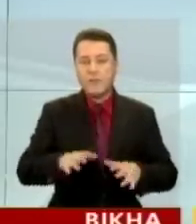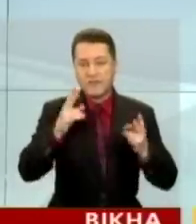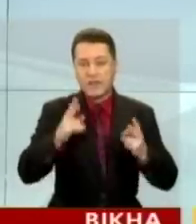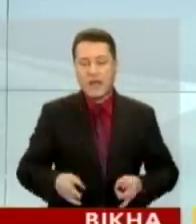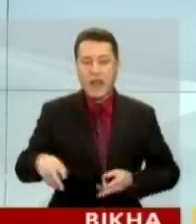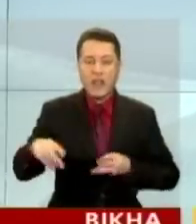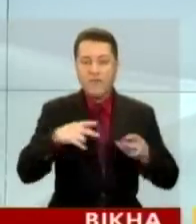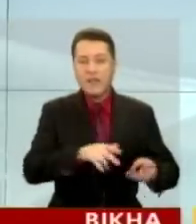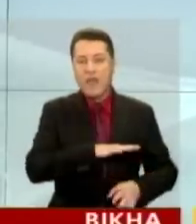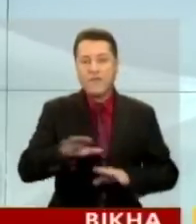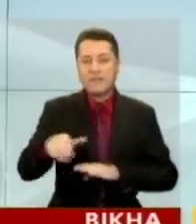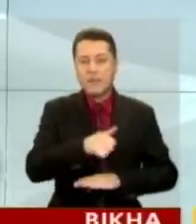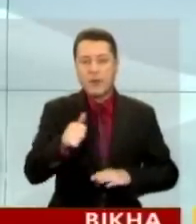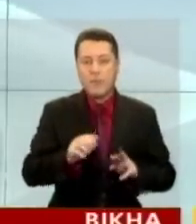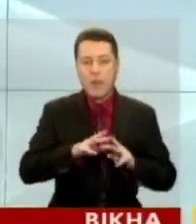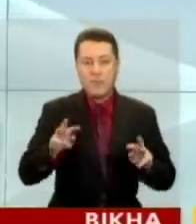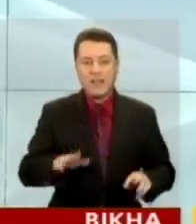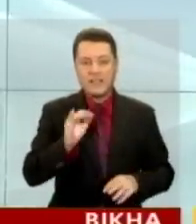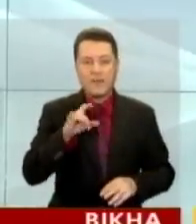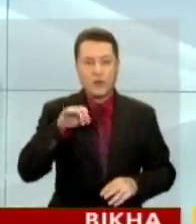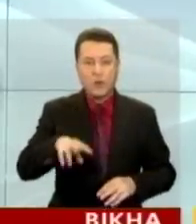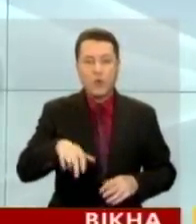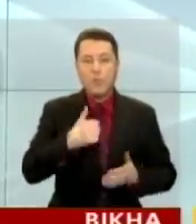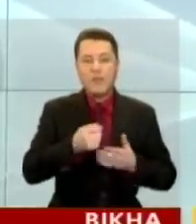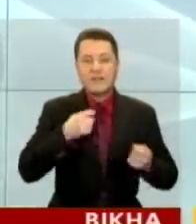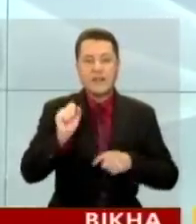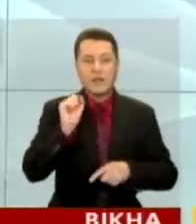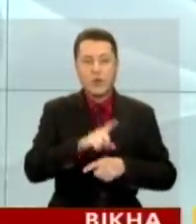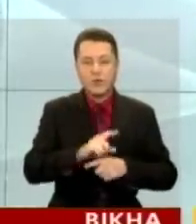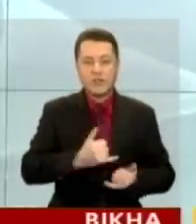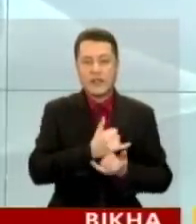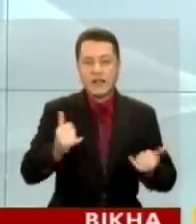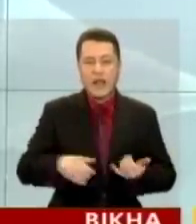вилетів віце-прем'єр-міністр Олександр Вілкул, а президент доручив урядові надати